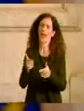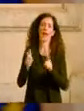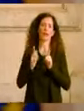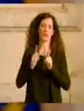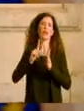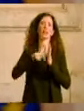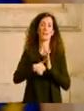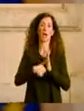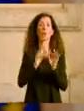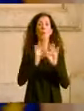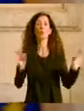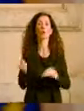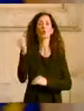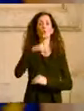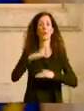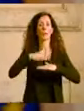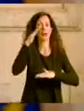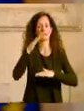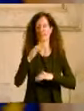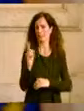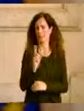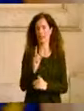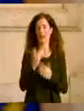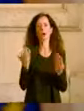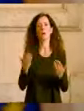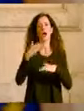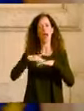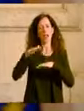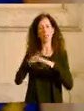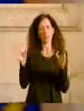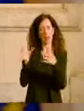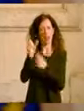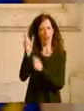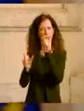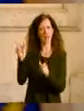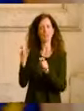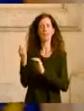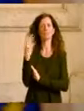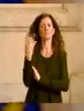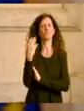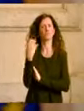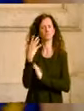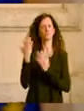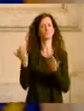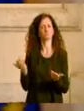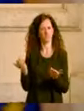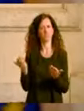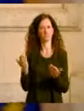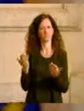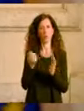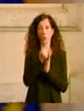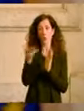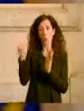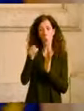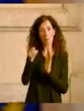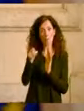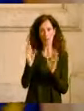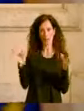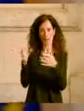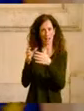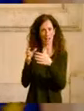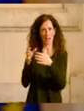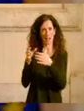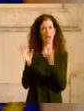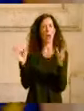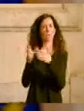fa domani mattina, ma ci insegnano gli esperti che già con questi numeri inizieremo a avere,